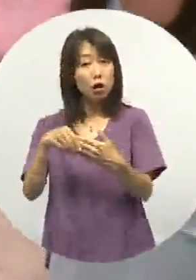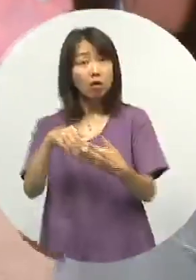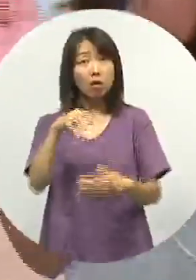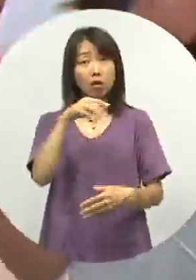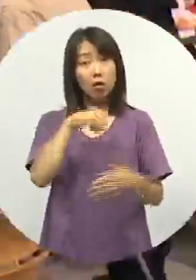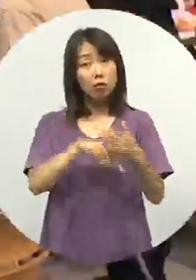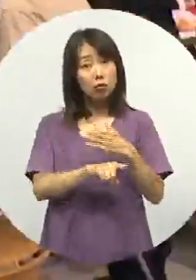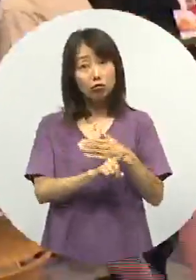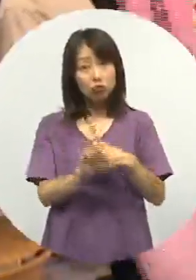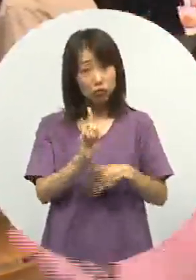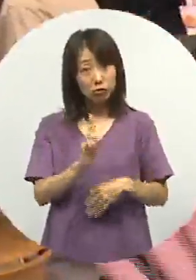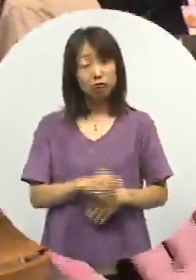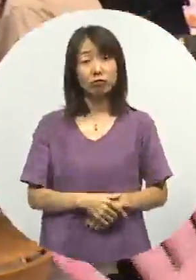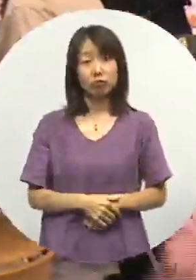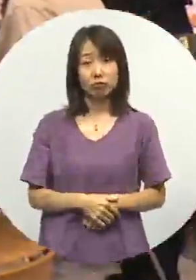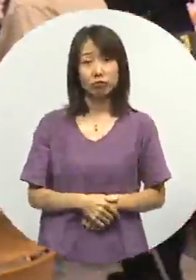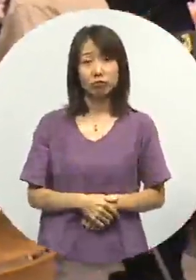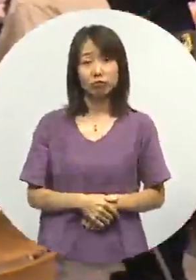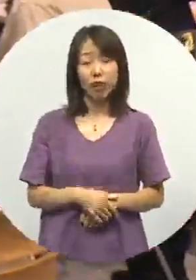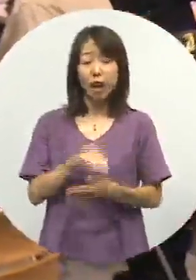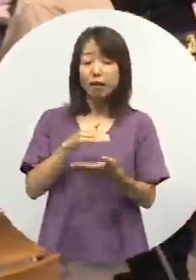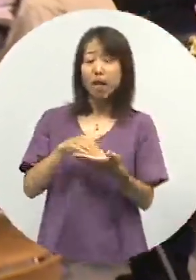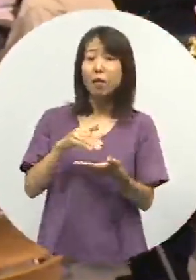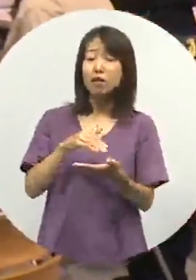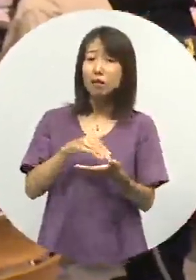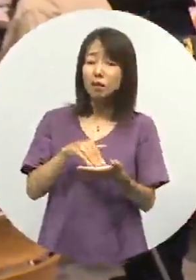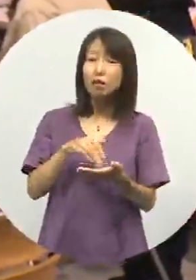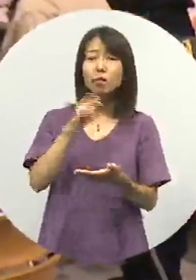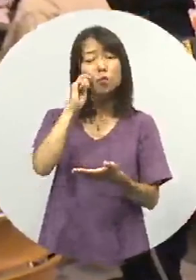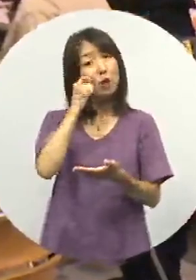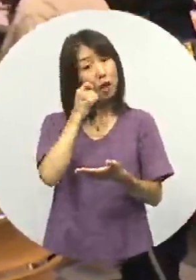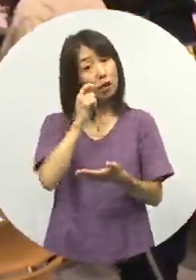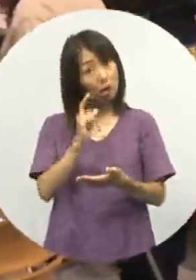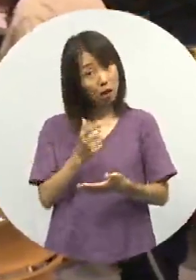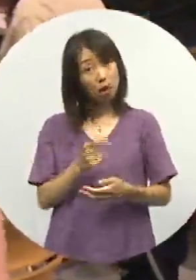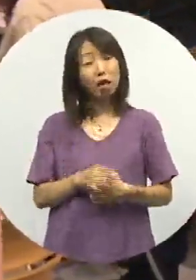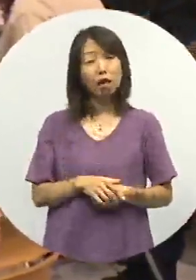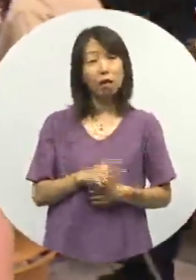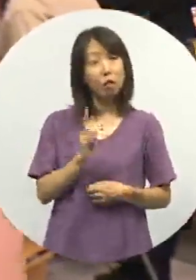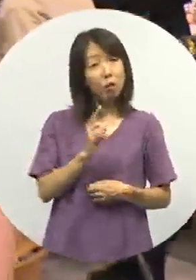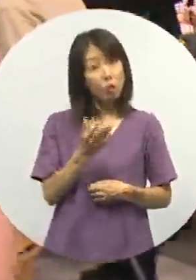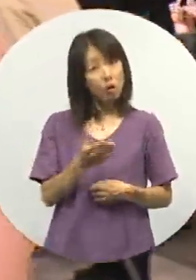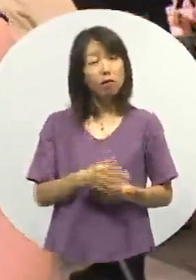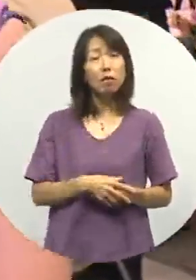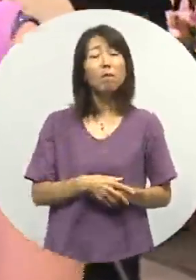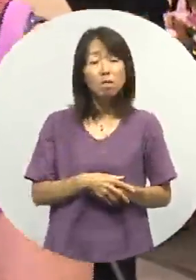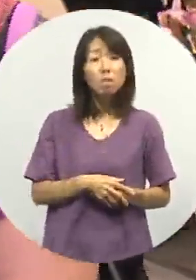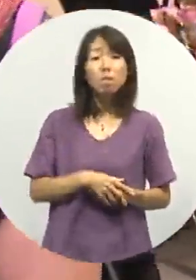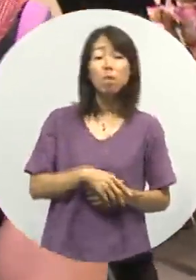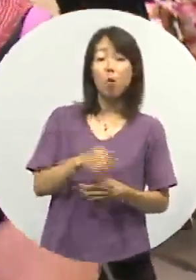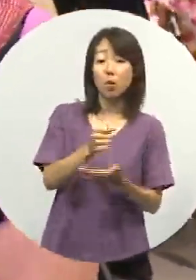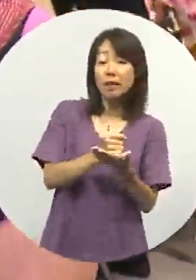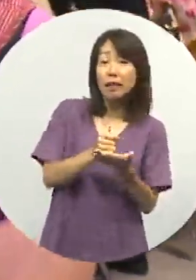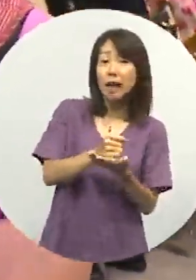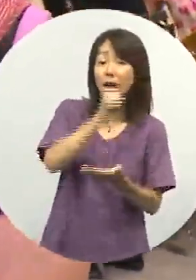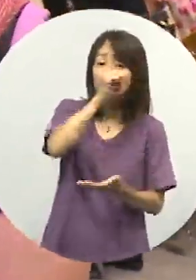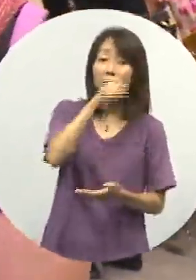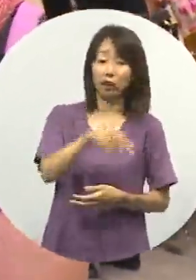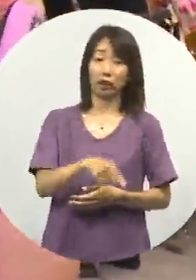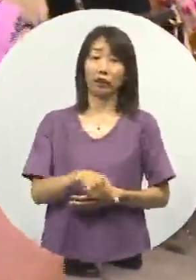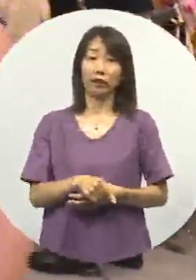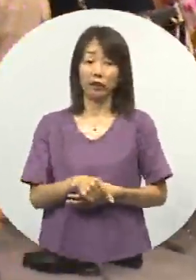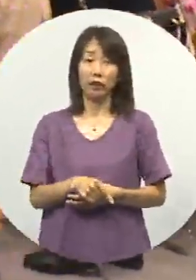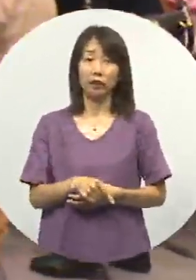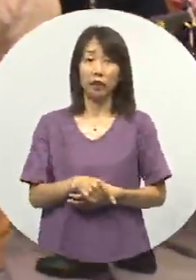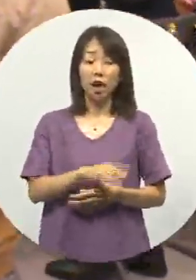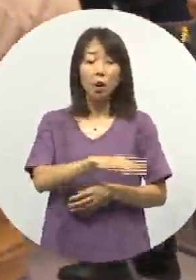うか。 展示って少し難しい気がしますけれど、 そういい機会ですよね。こういうのね、いろんなことが